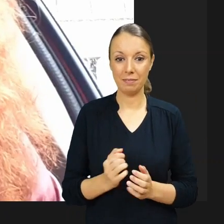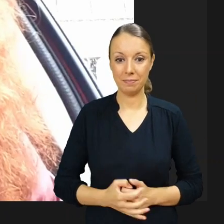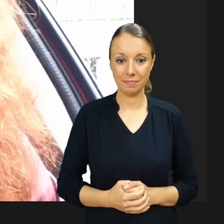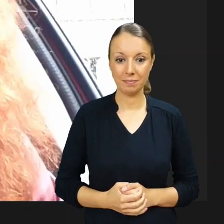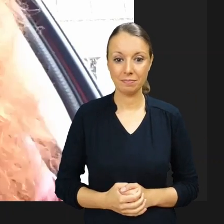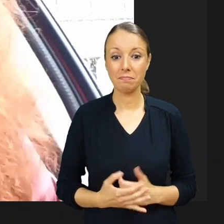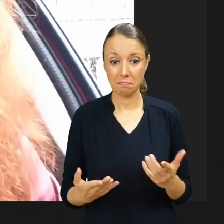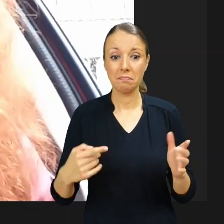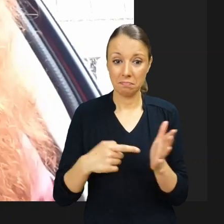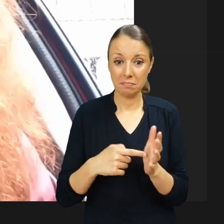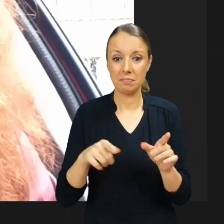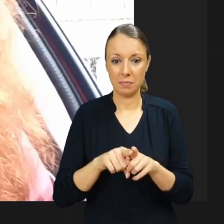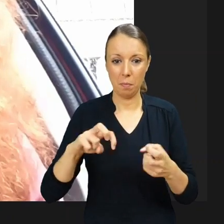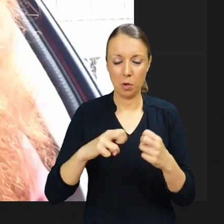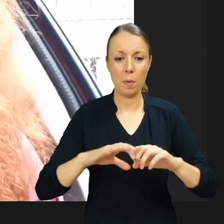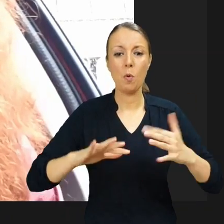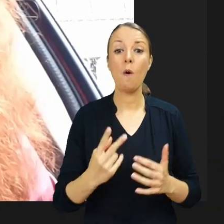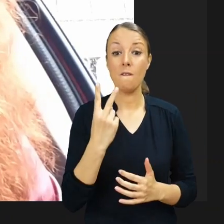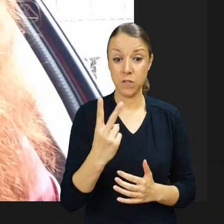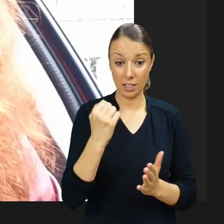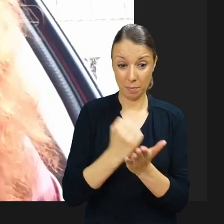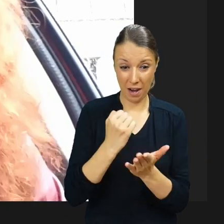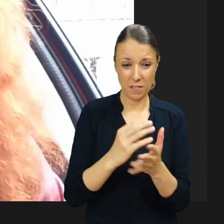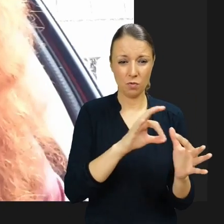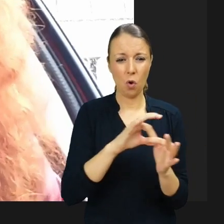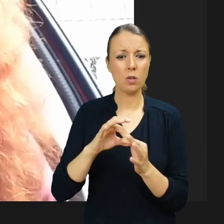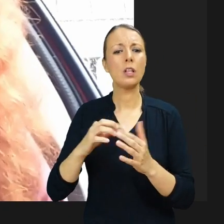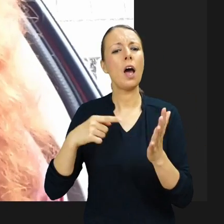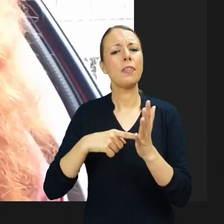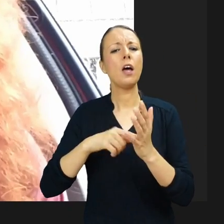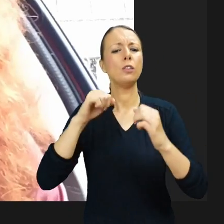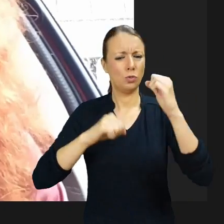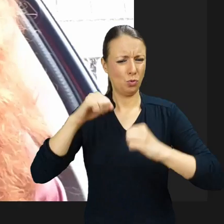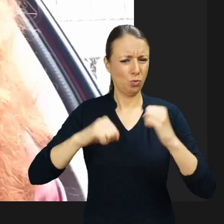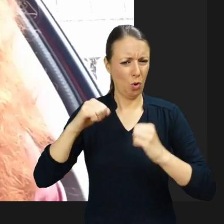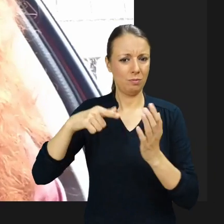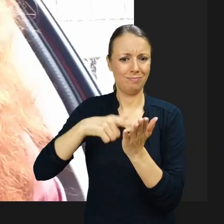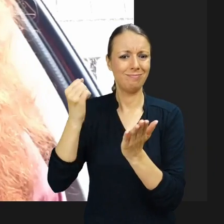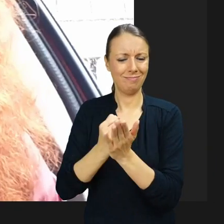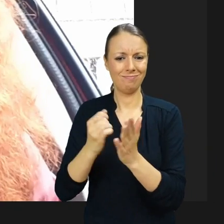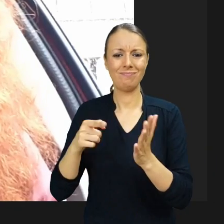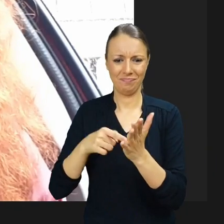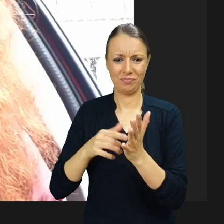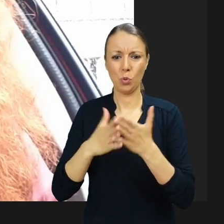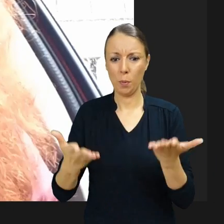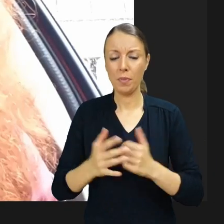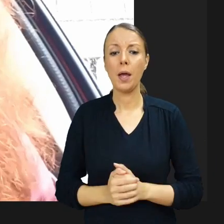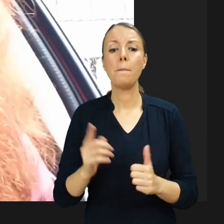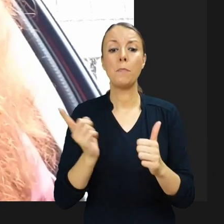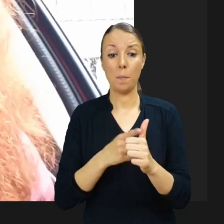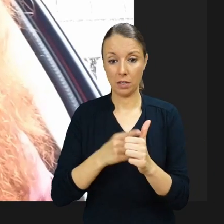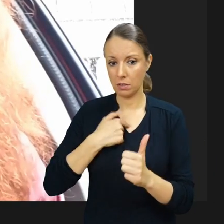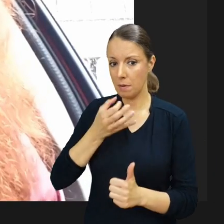to są dwie właściwie sprawy z Trybunału Konstytucyjnego. Po pierwsze zwróciłam się z pytaniem,